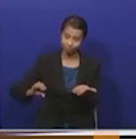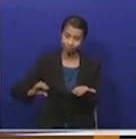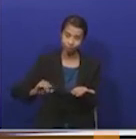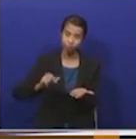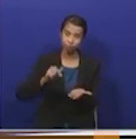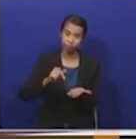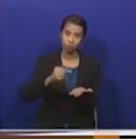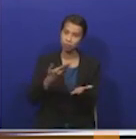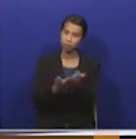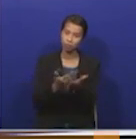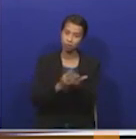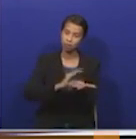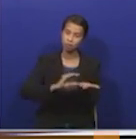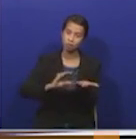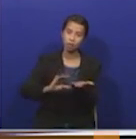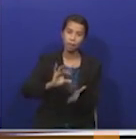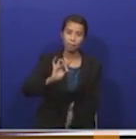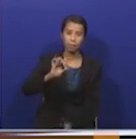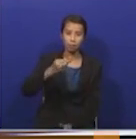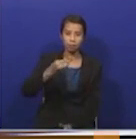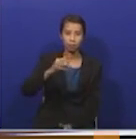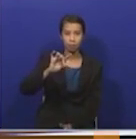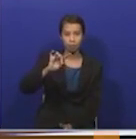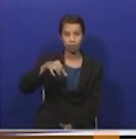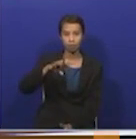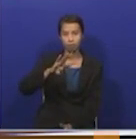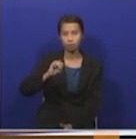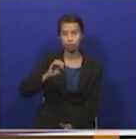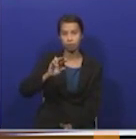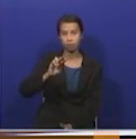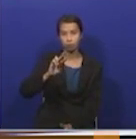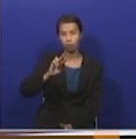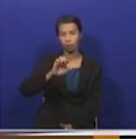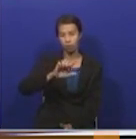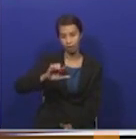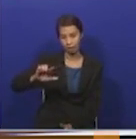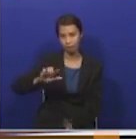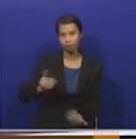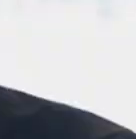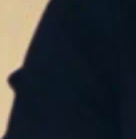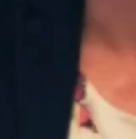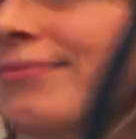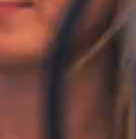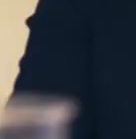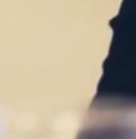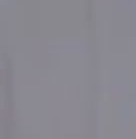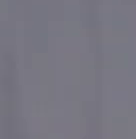ยอดเท่าเดิมคือ 88,452 ล้านบาทค่ะขอบพระคุณค่ะ ครับ